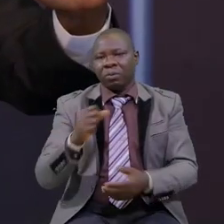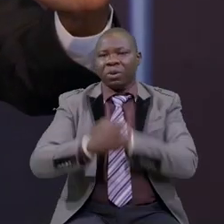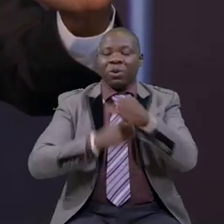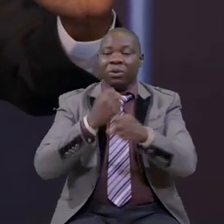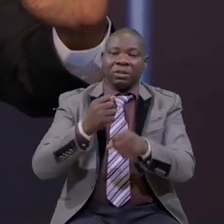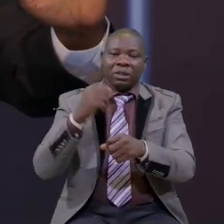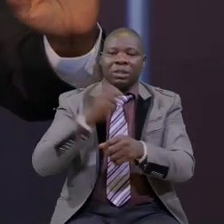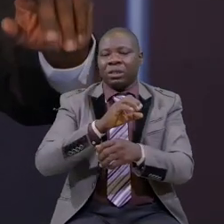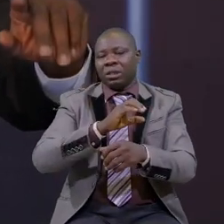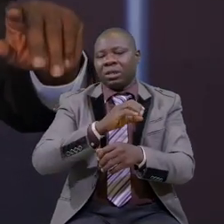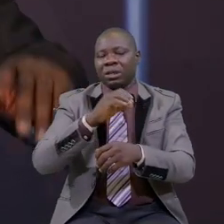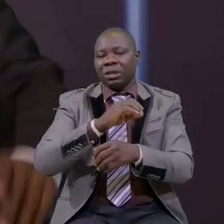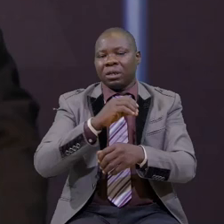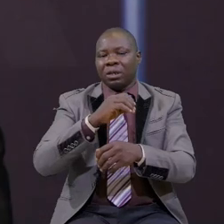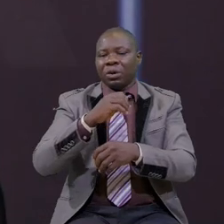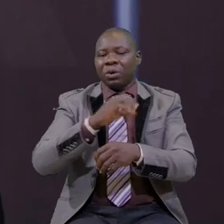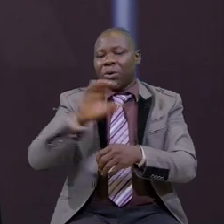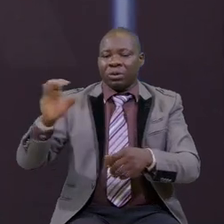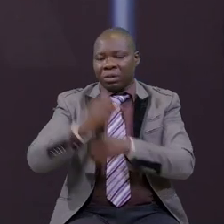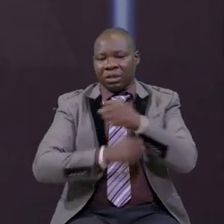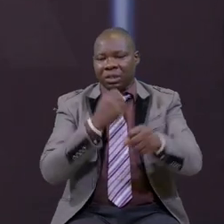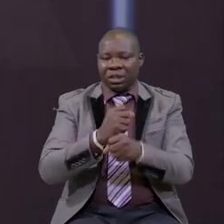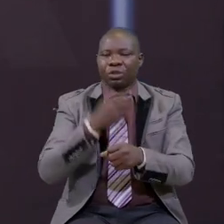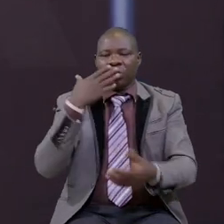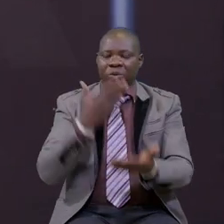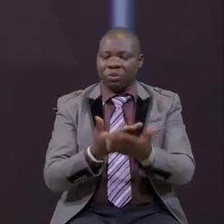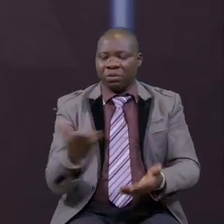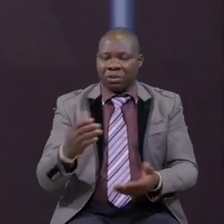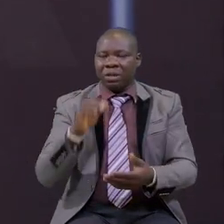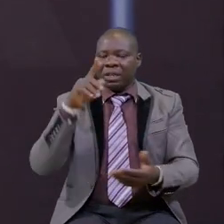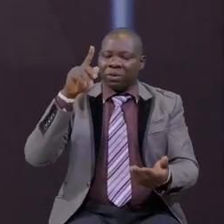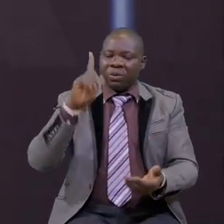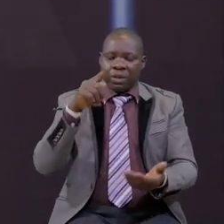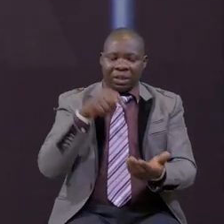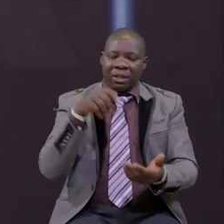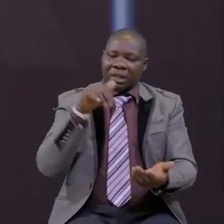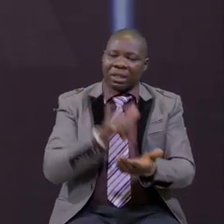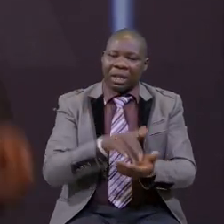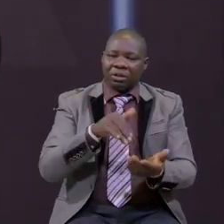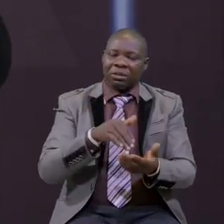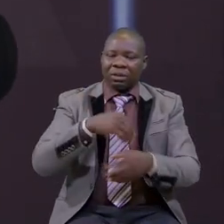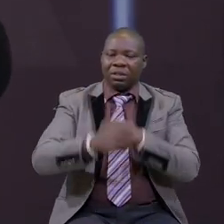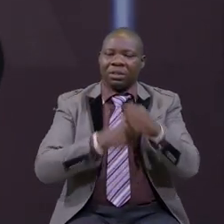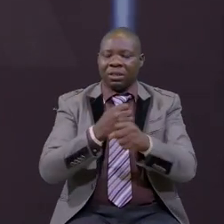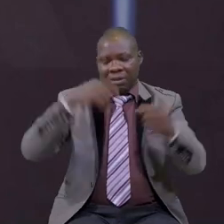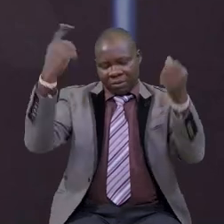de bonnes choses. 1000 ans, tourment. 1 million d'années,